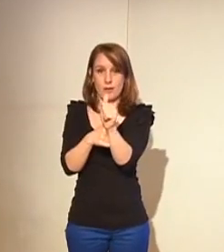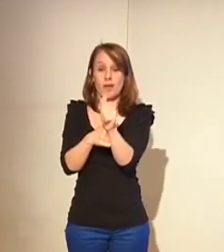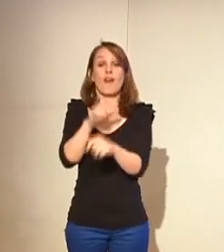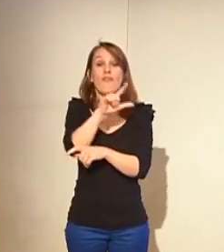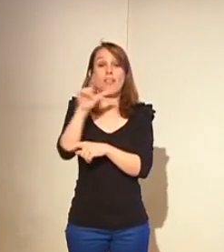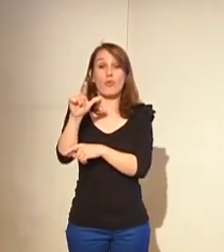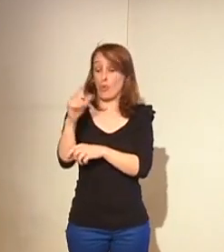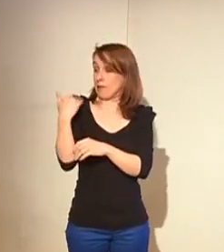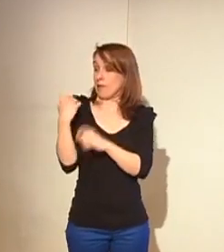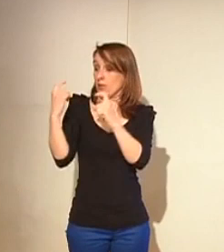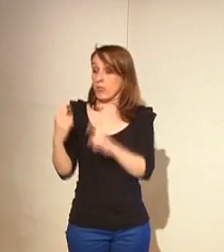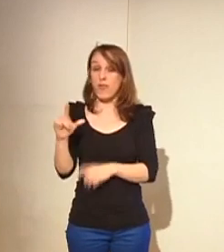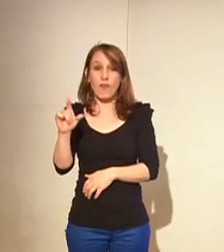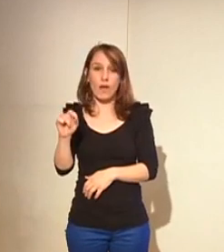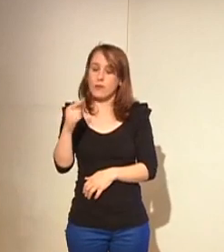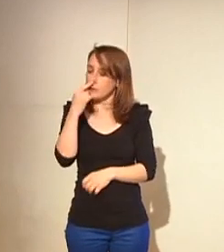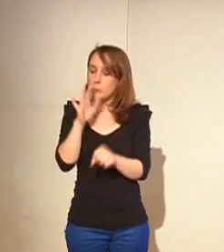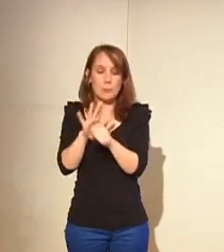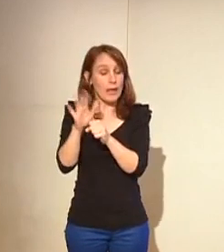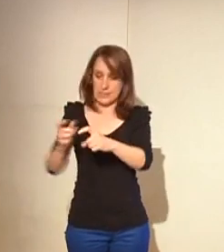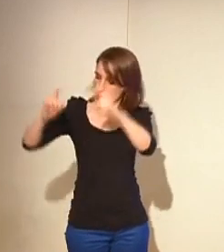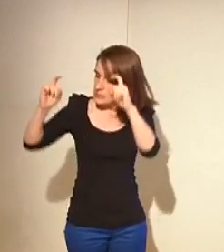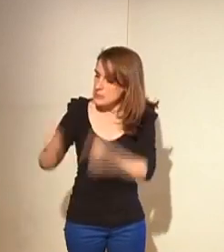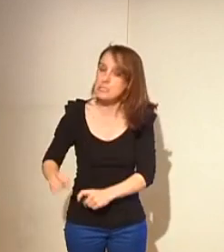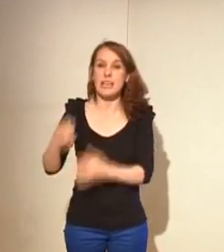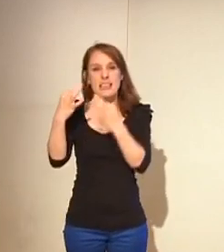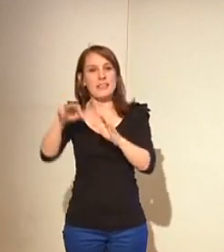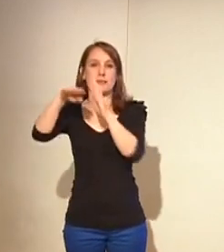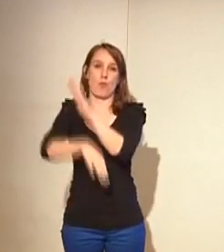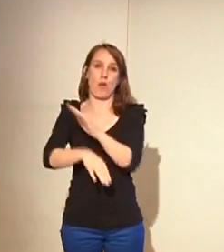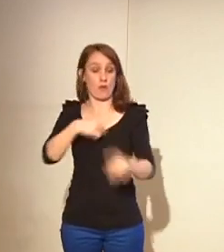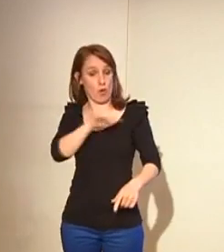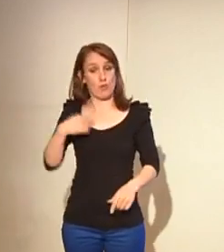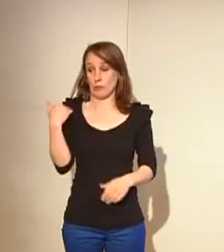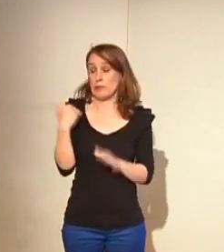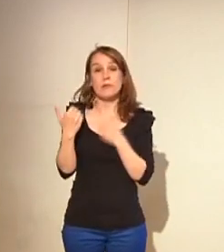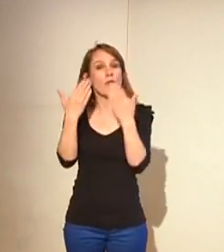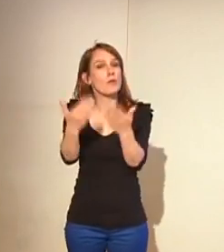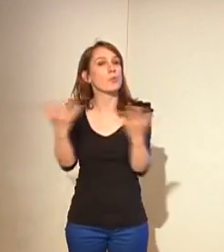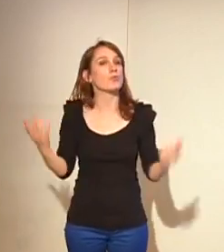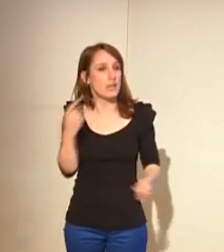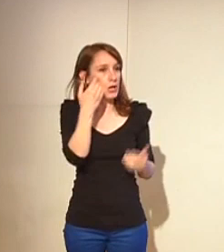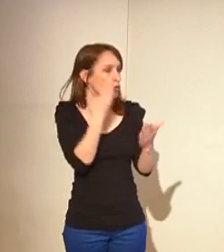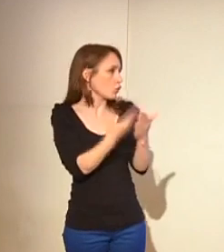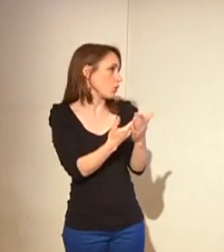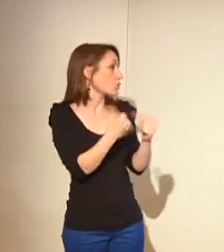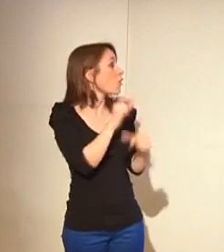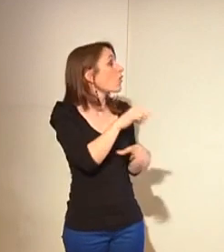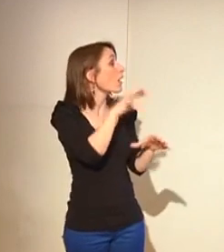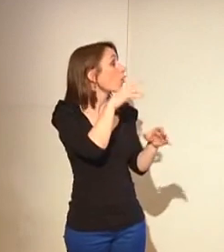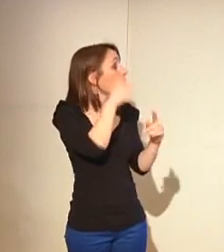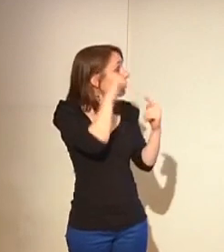20 soit ramené sous la fourchette des 10 comme nous-mêmes nous le proposons raison pour laquelle nous nous abstiendrons sur